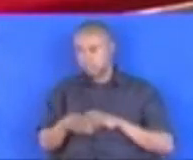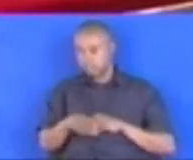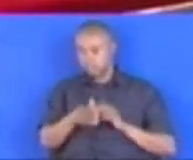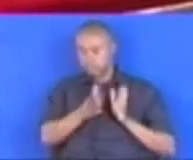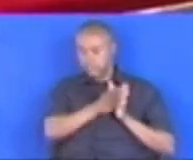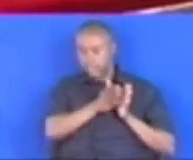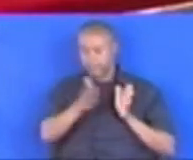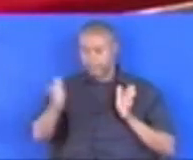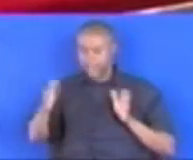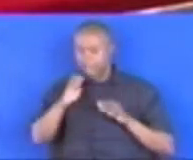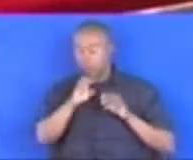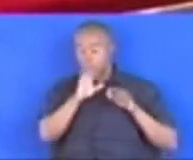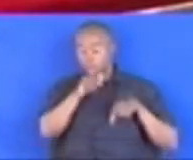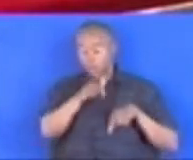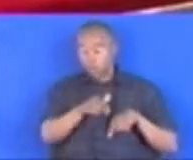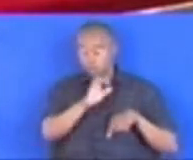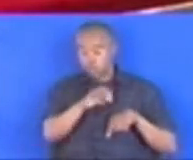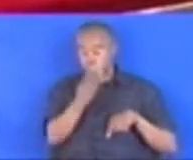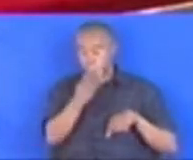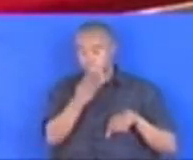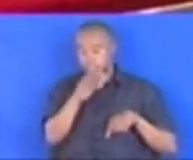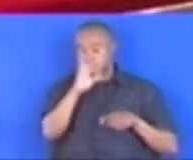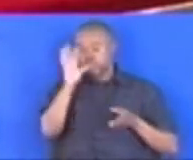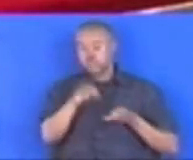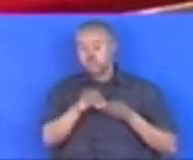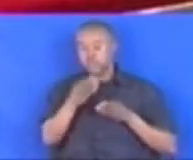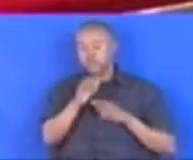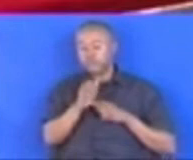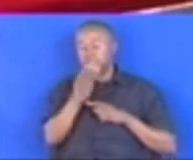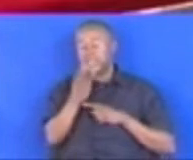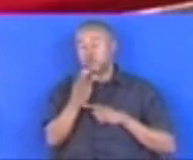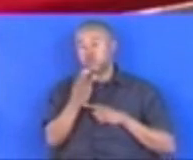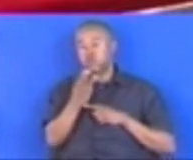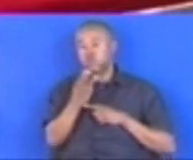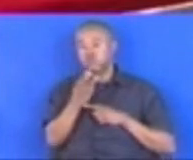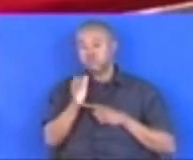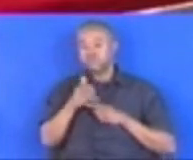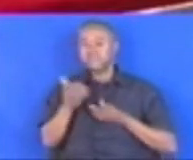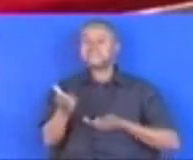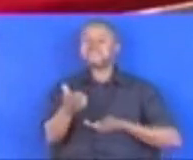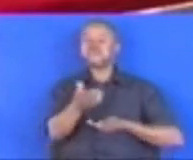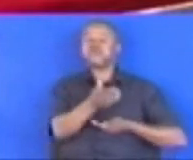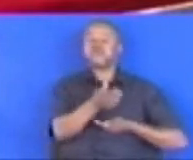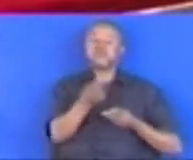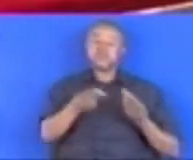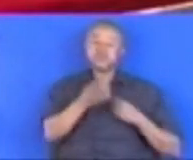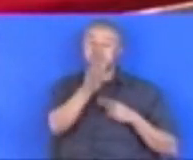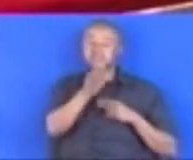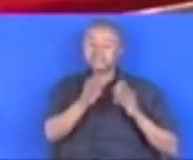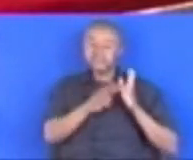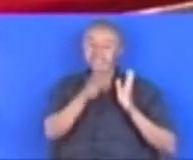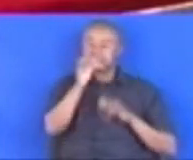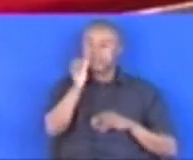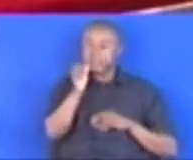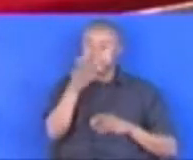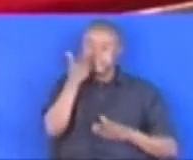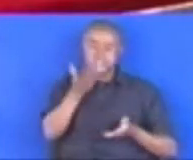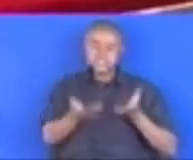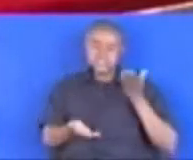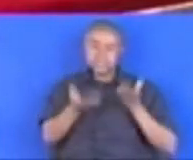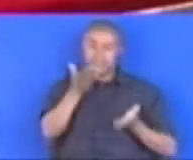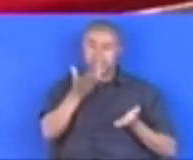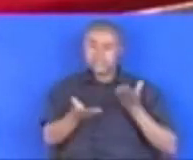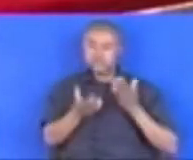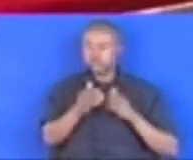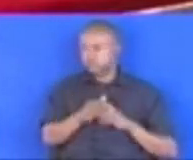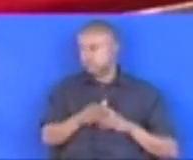Aprili 2021, jumla ya shilingi bilioni 327.7 zimekusanywa sawa na 70% ya makadirio